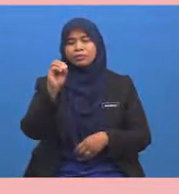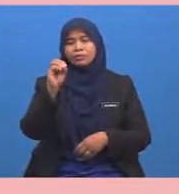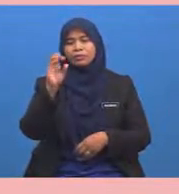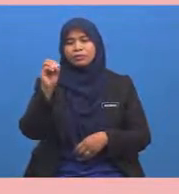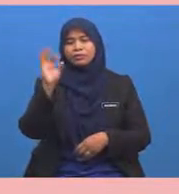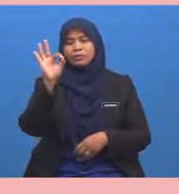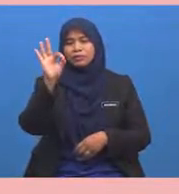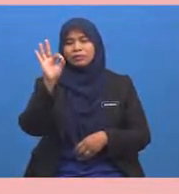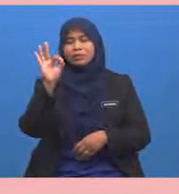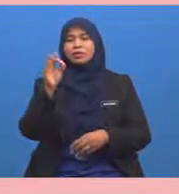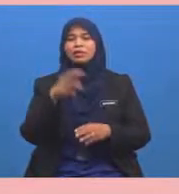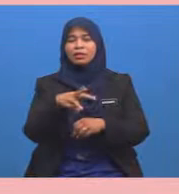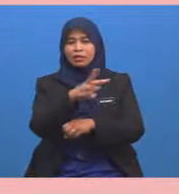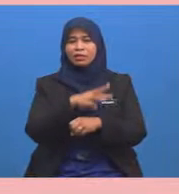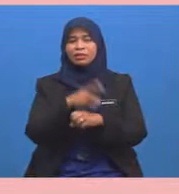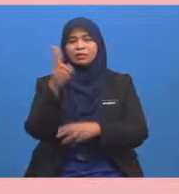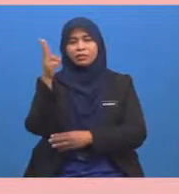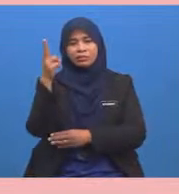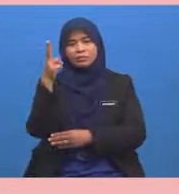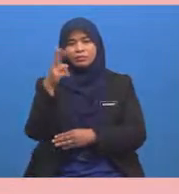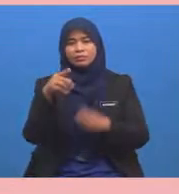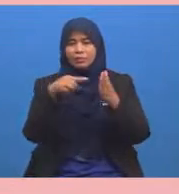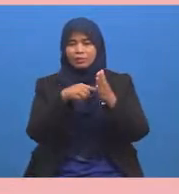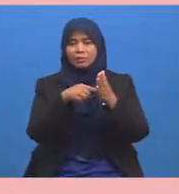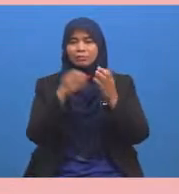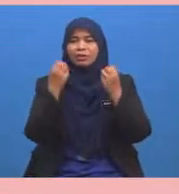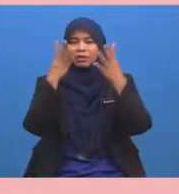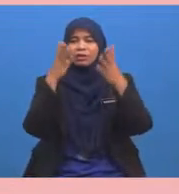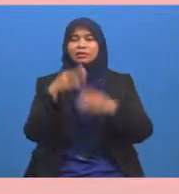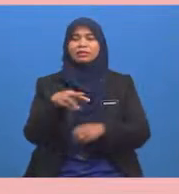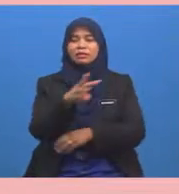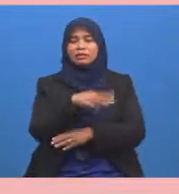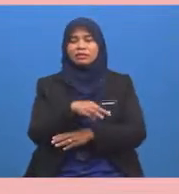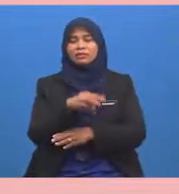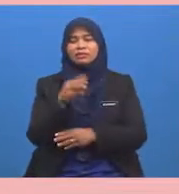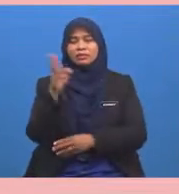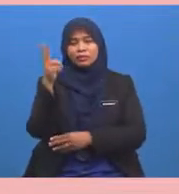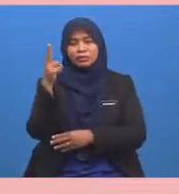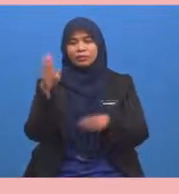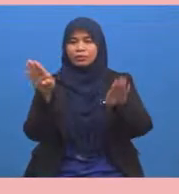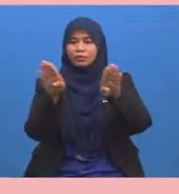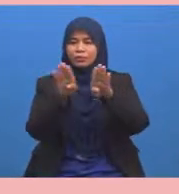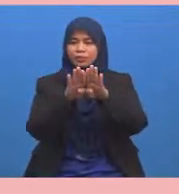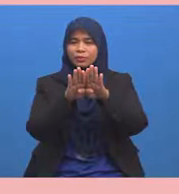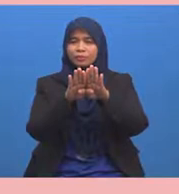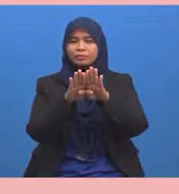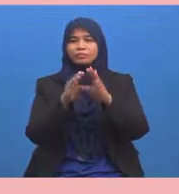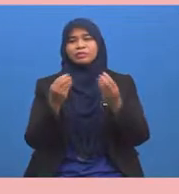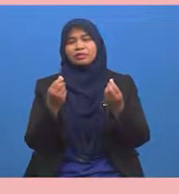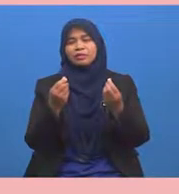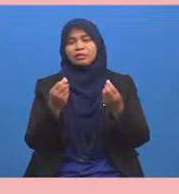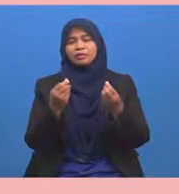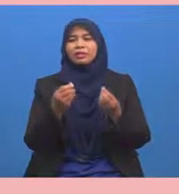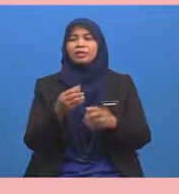hutan menunjukkan terdapat banyak tumbuhan hijau menutupi permukaan tanah. Walau bagaimanapun,